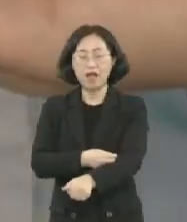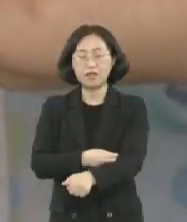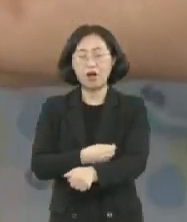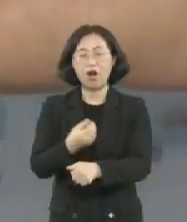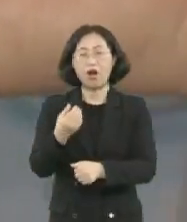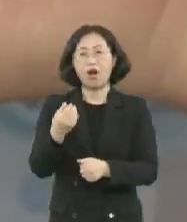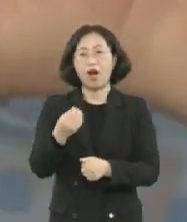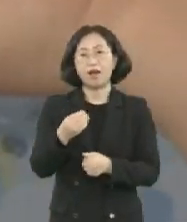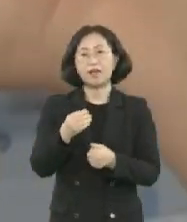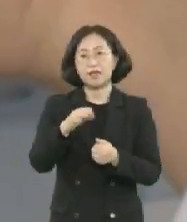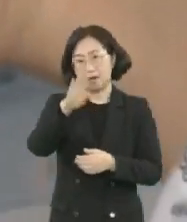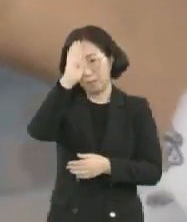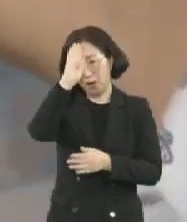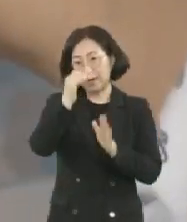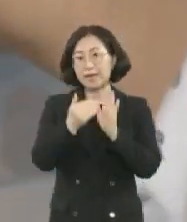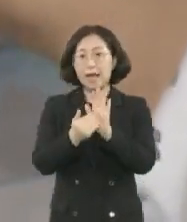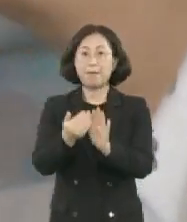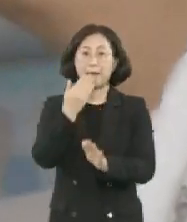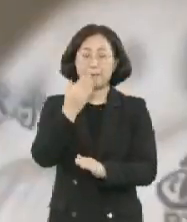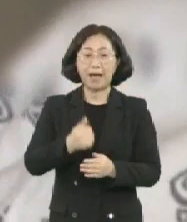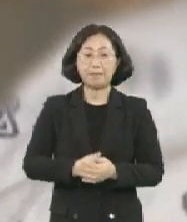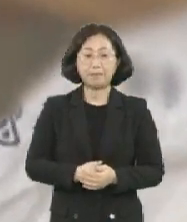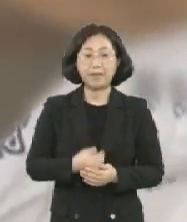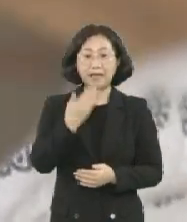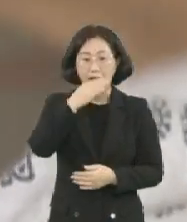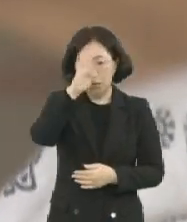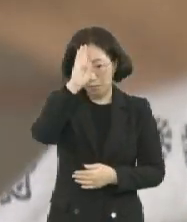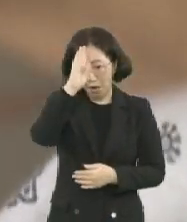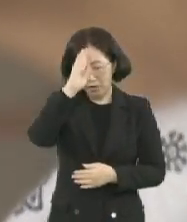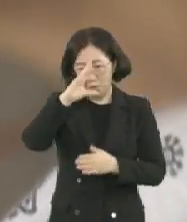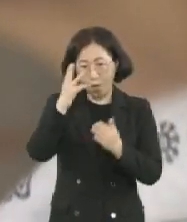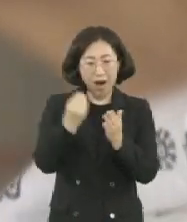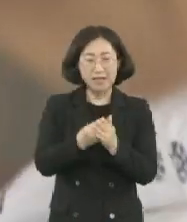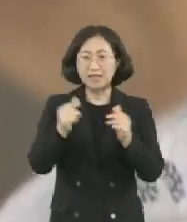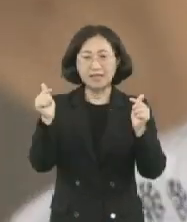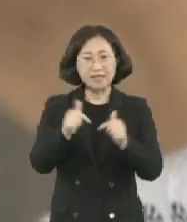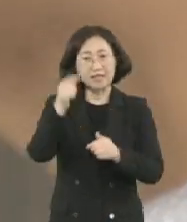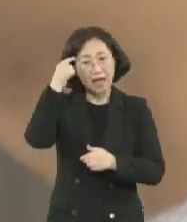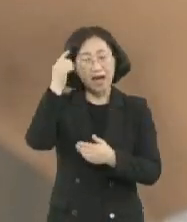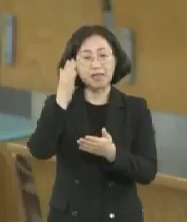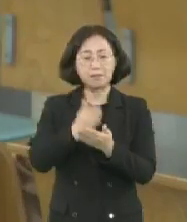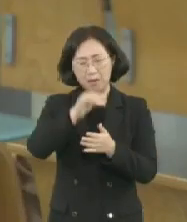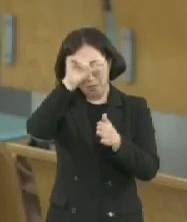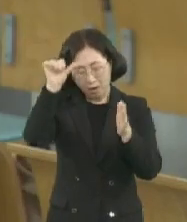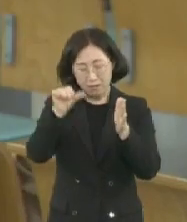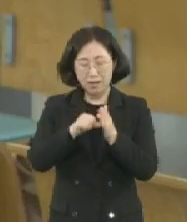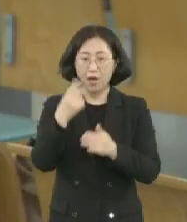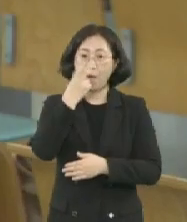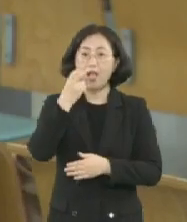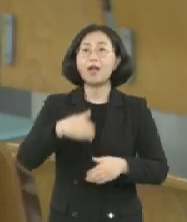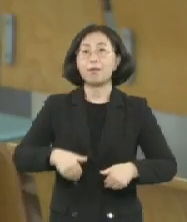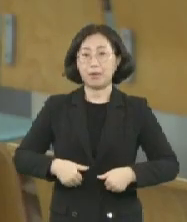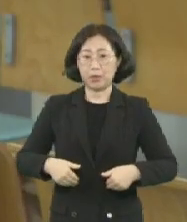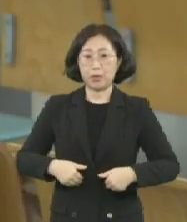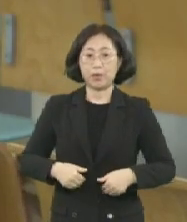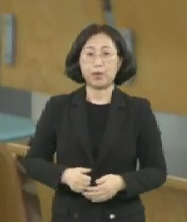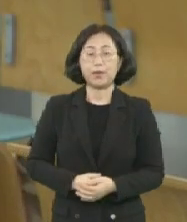합병증을 예방할 수 있습니다. 당뇨병은 완치의 개념이 아닌 평생 관리가 필요한